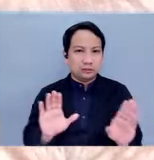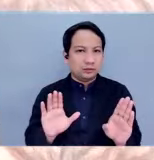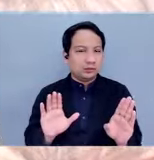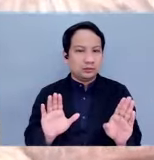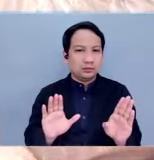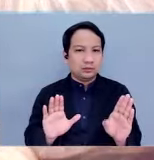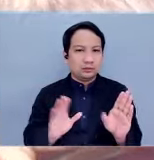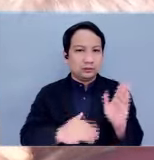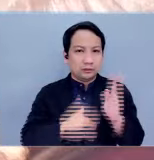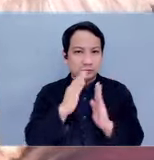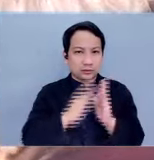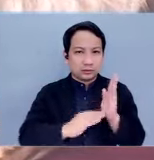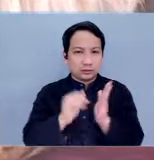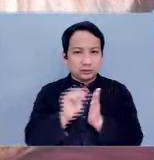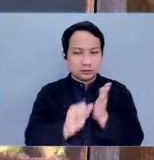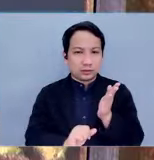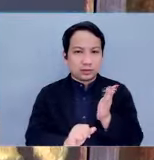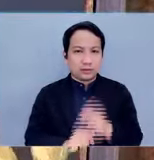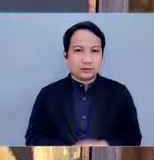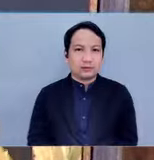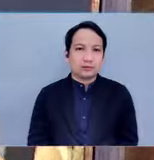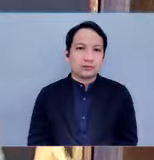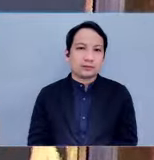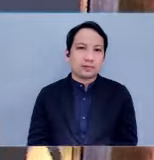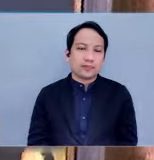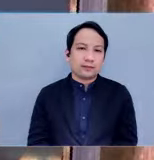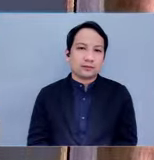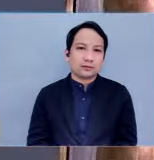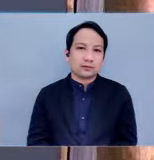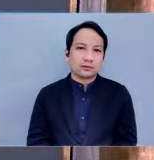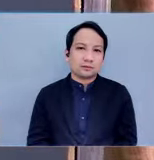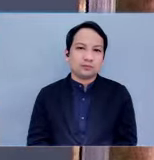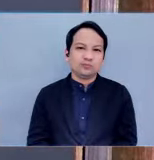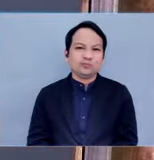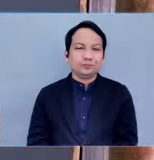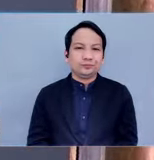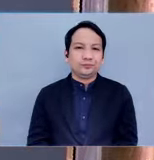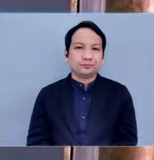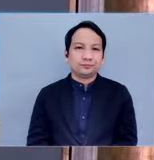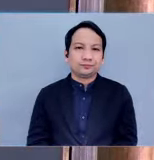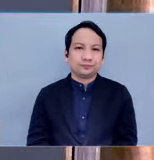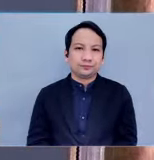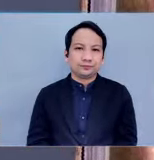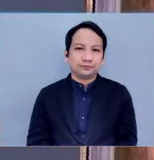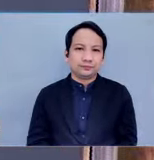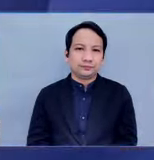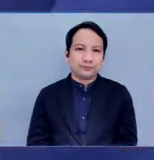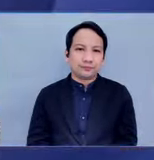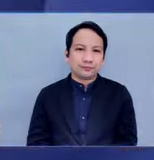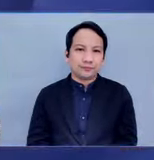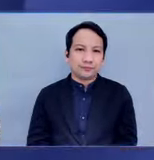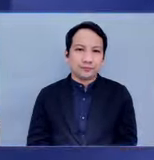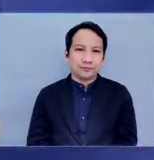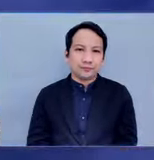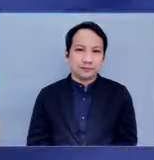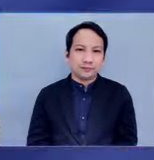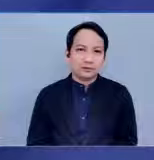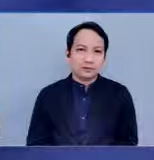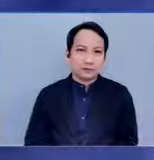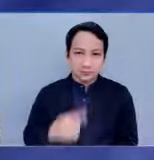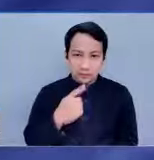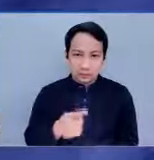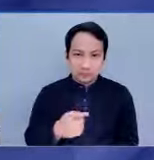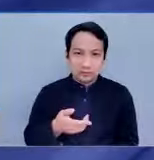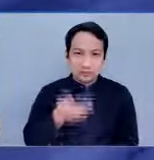po kasi, yeah. Eh, ito. Garang pa yan. Medyo maliit. Pero sobrang cute. Yung personality. Yun,